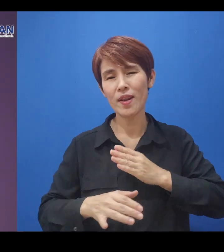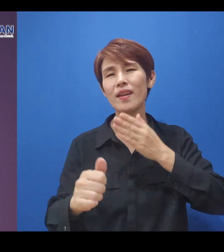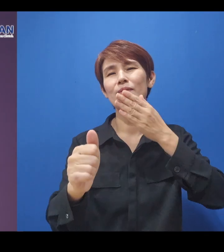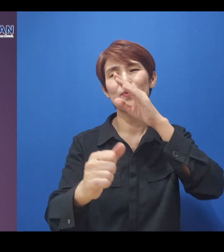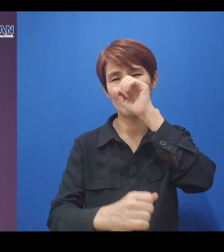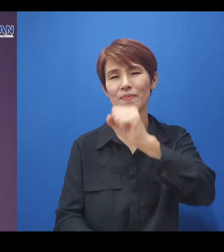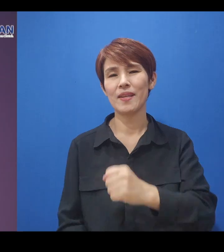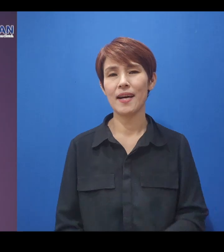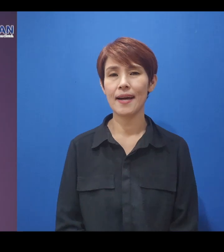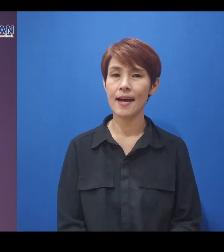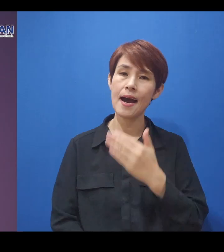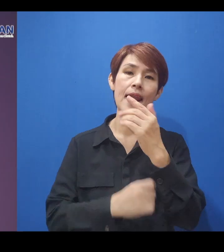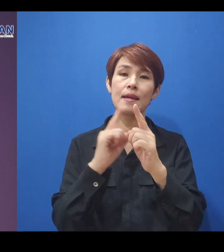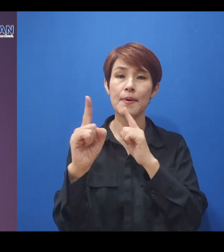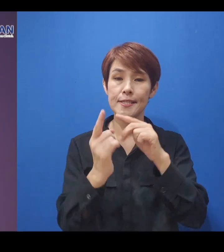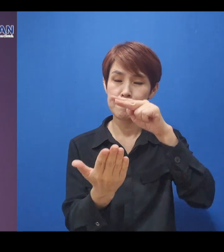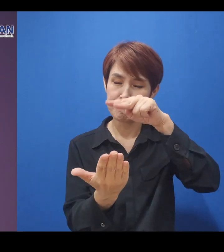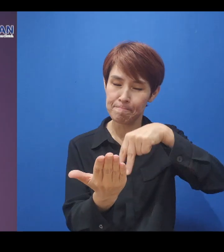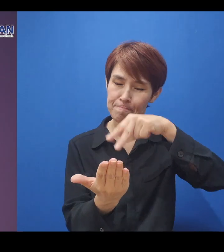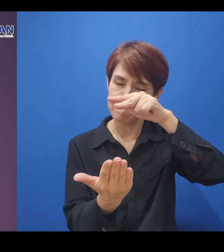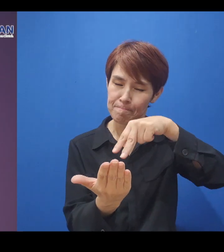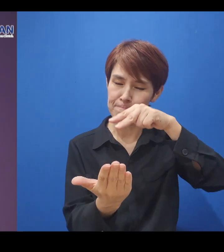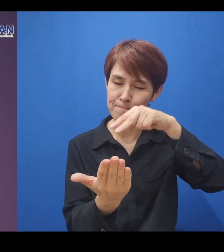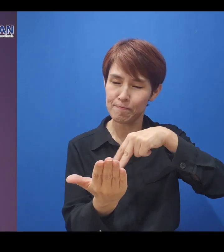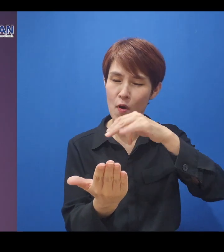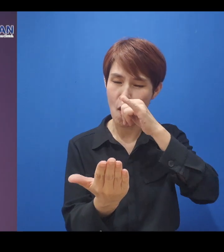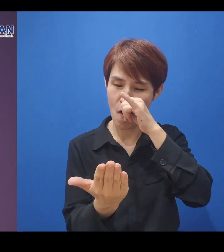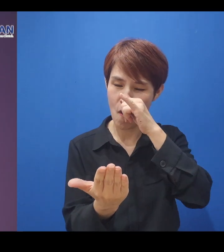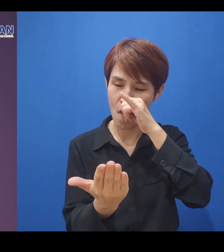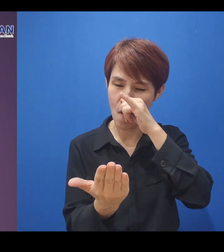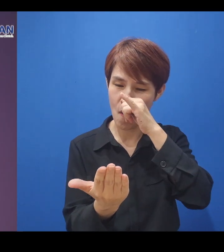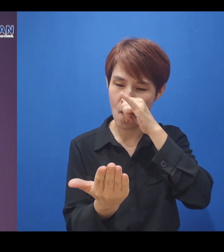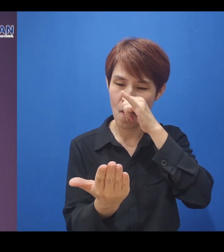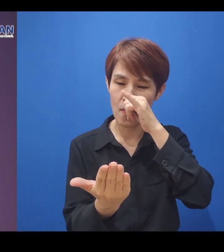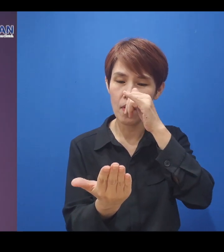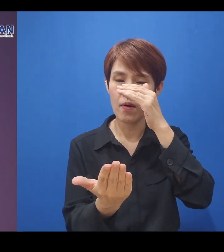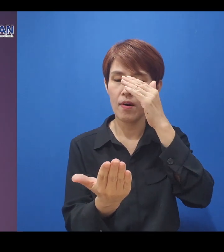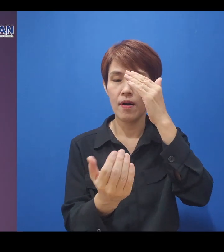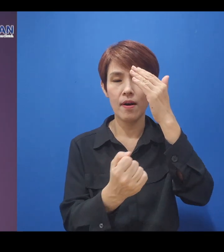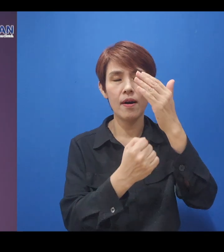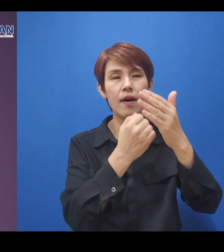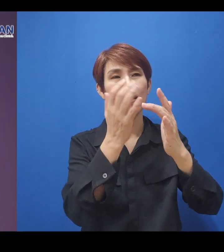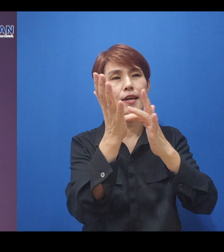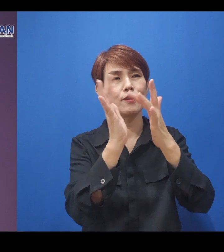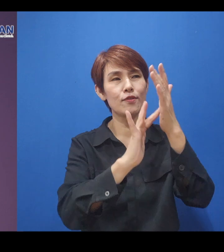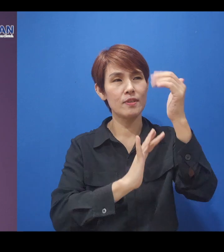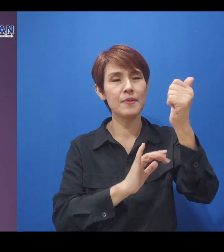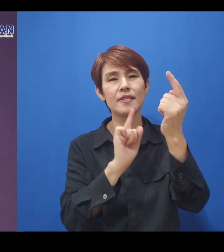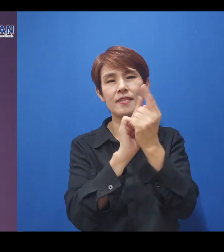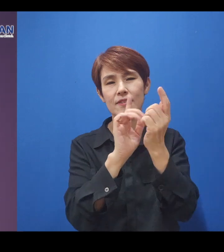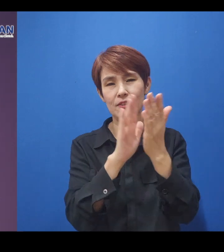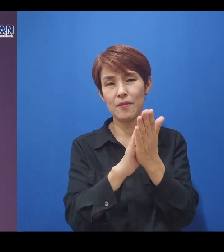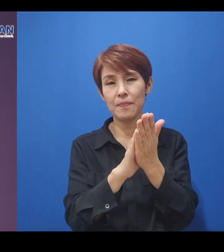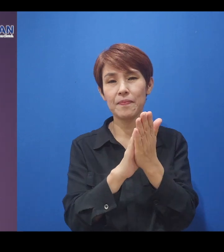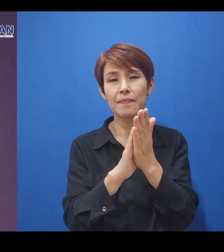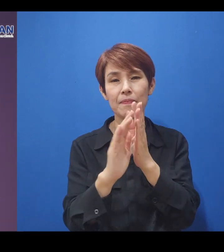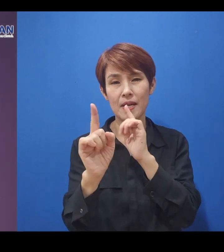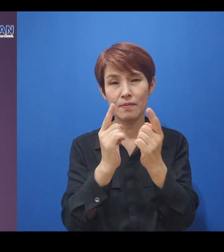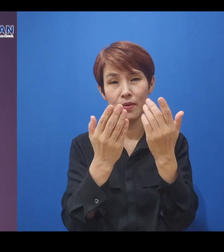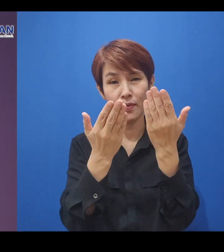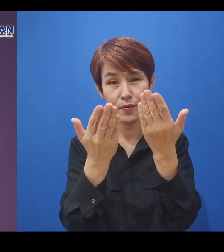말씀 앞에 인내함으로 앉아 계시면 말씀의 주인이신 분, 예수님이 직접 여러분에게